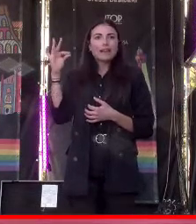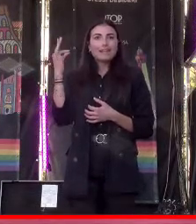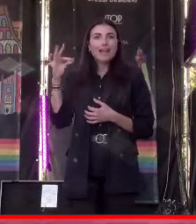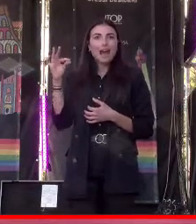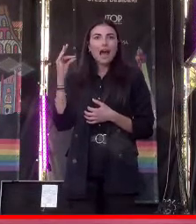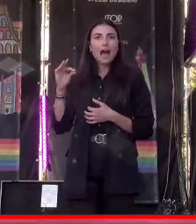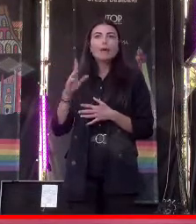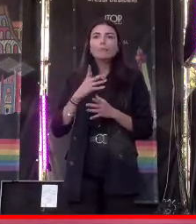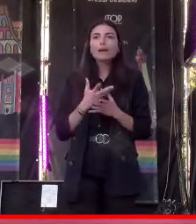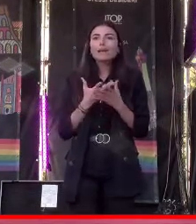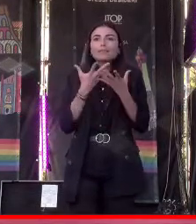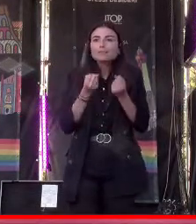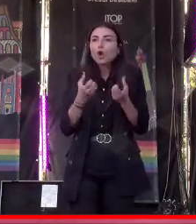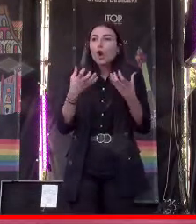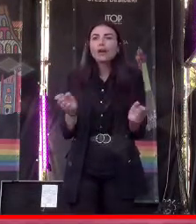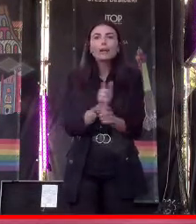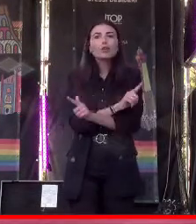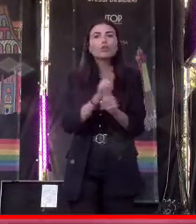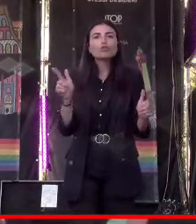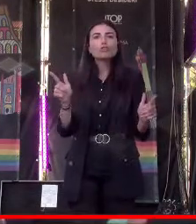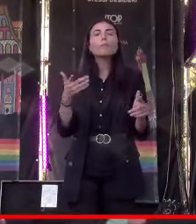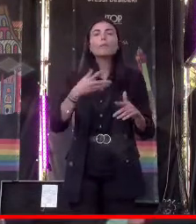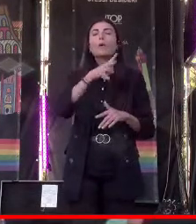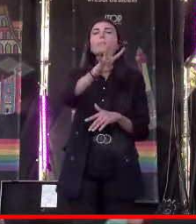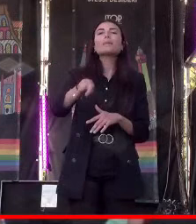della pubblica amministrazione